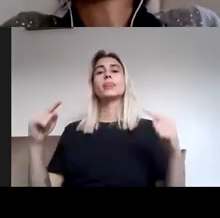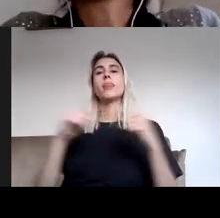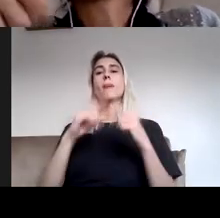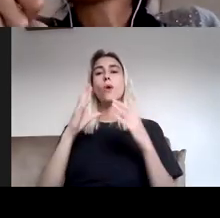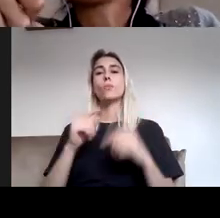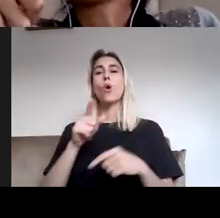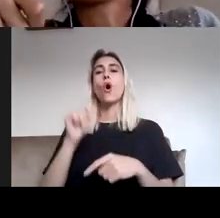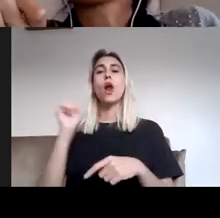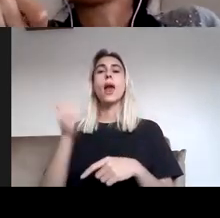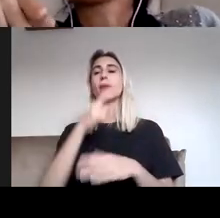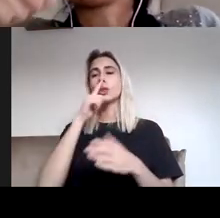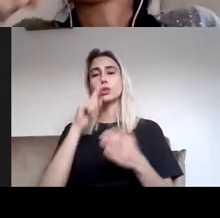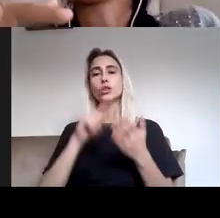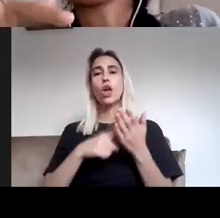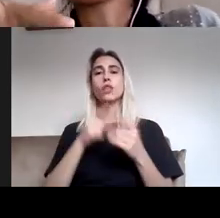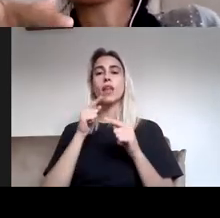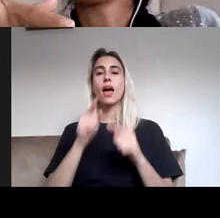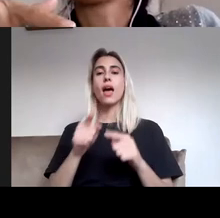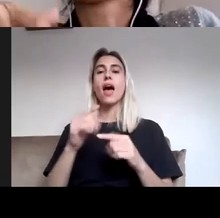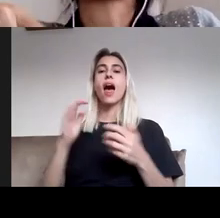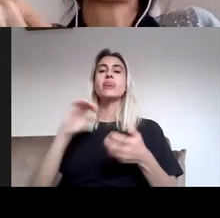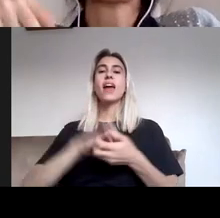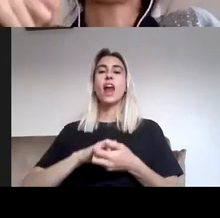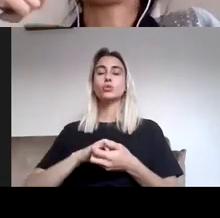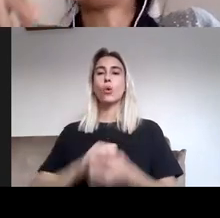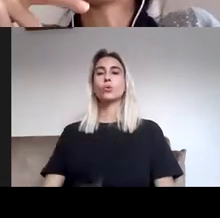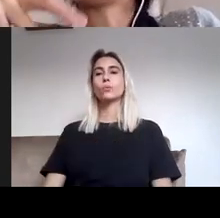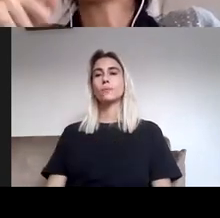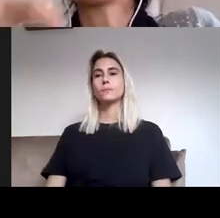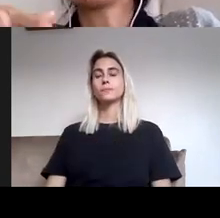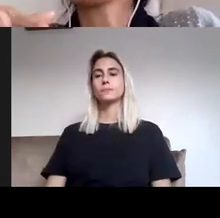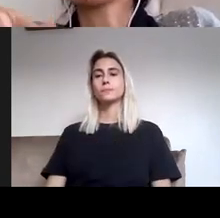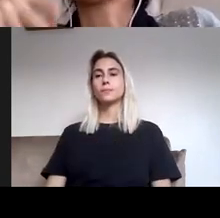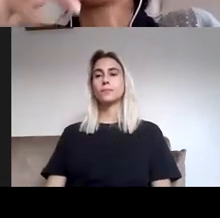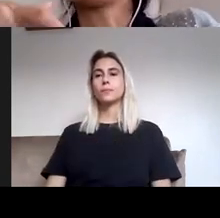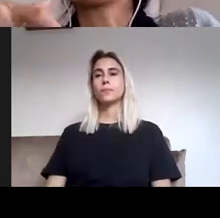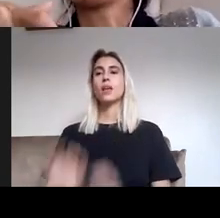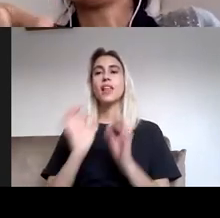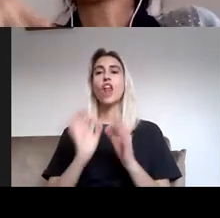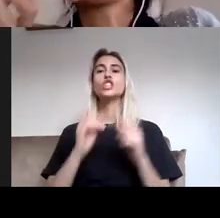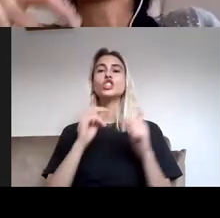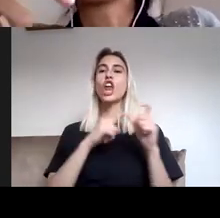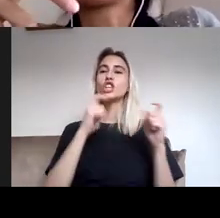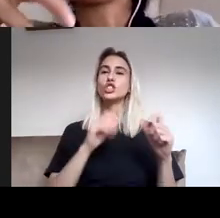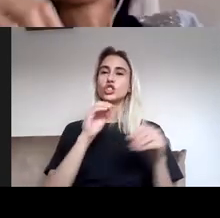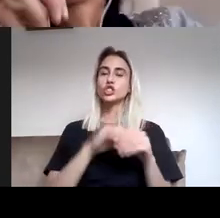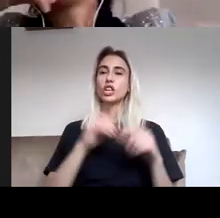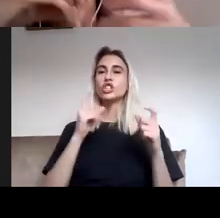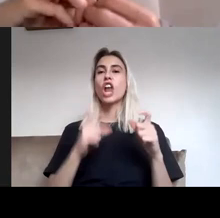en önemli noktalardan bir tanesi entegrasyon. Yani hem şehirler arası hem de şehir içi